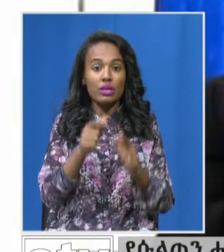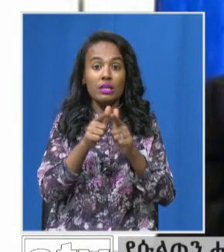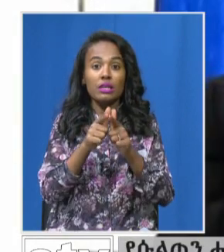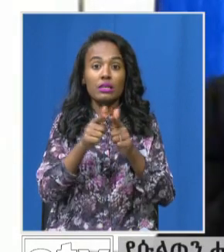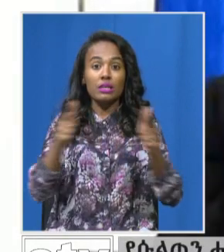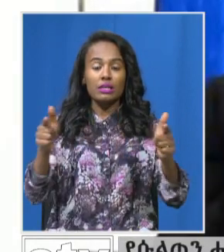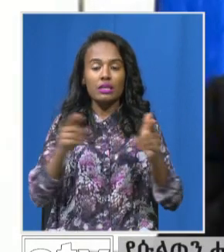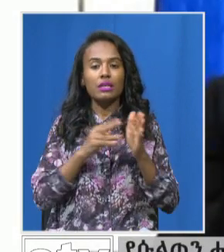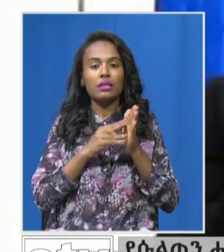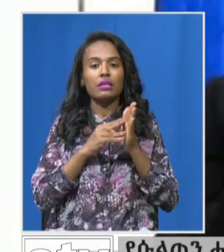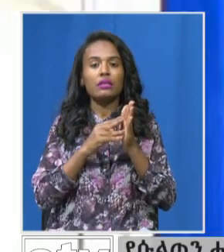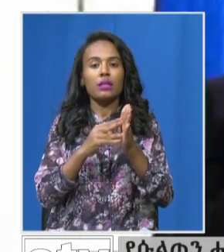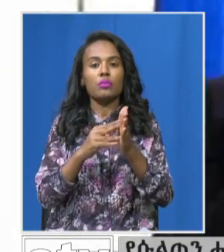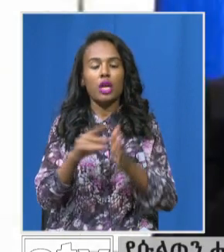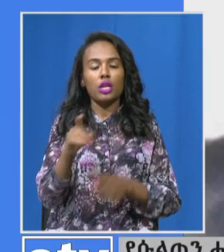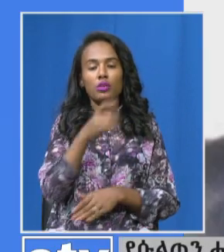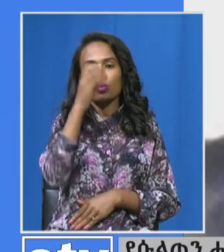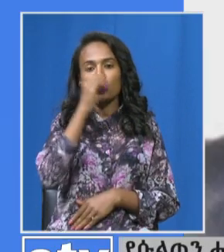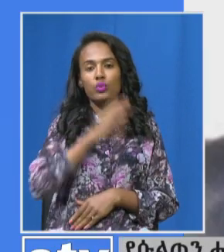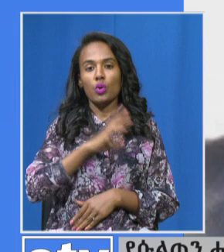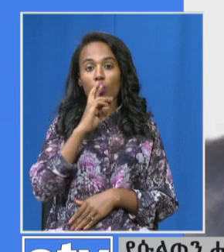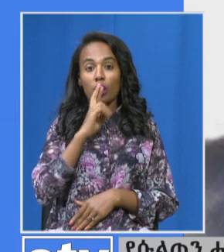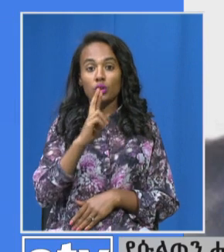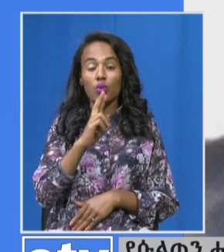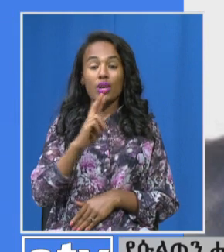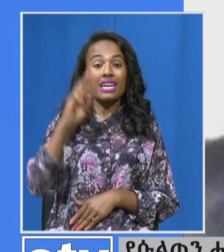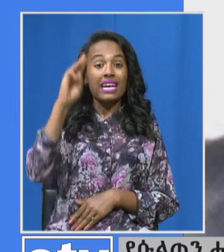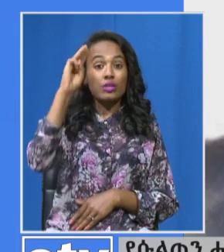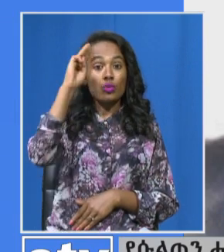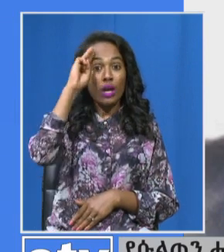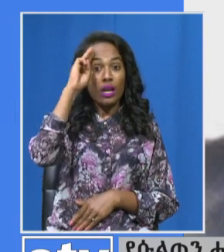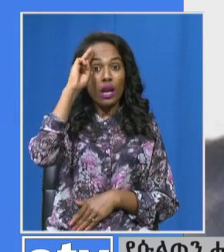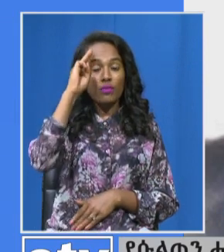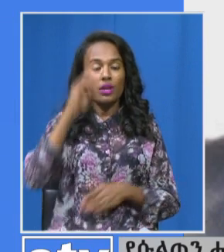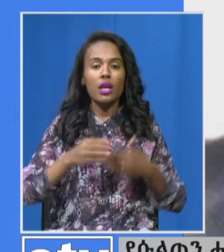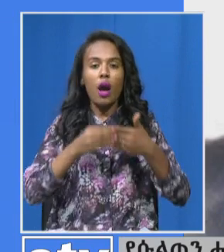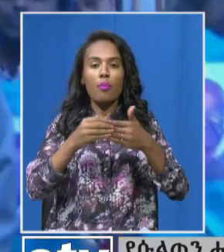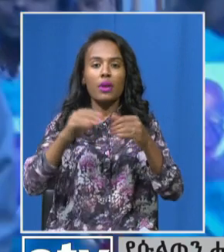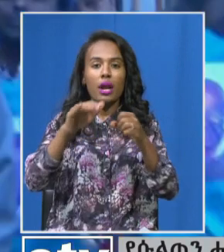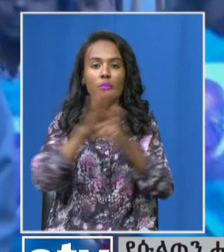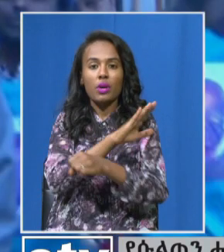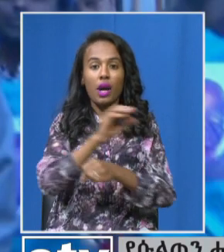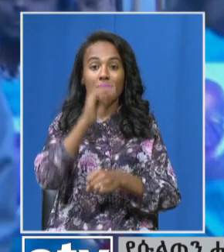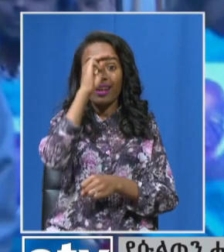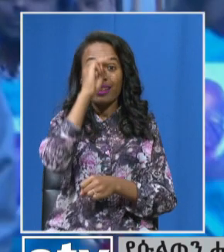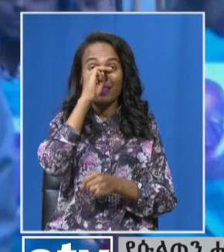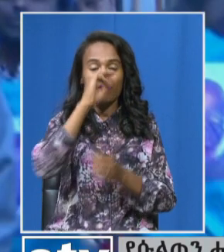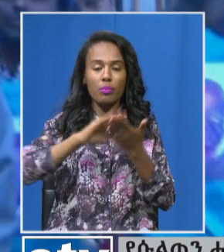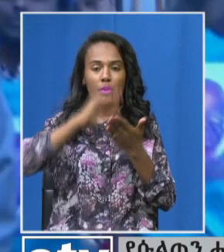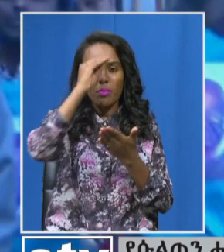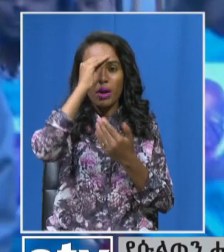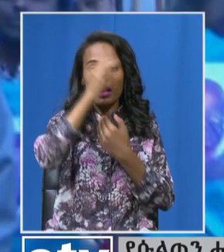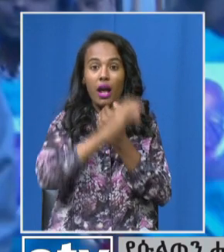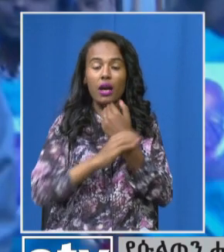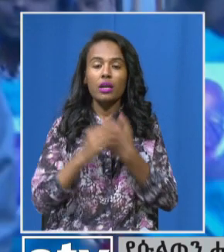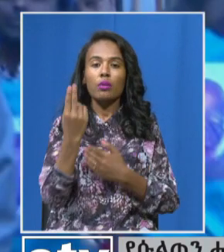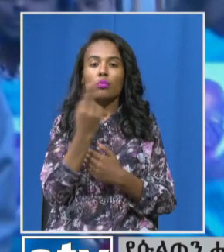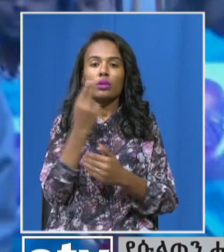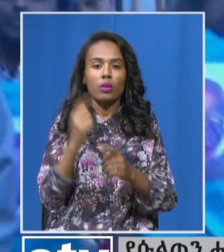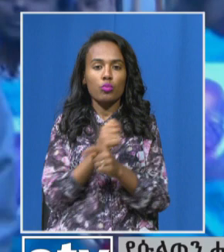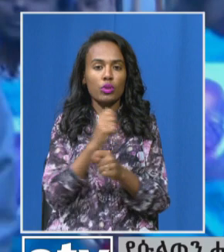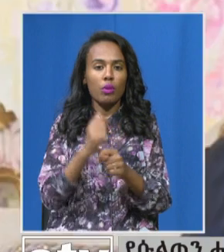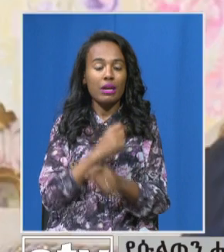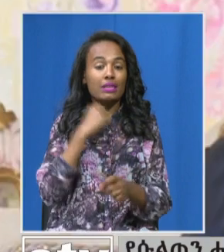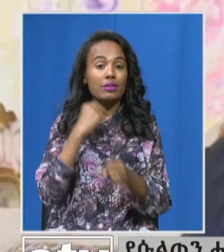ትልቅ ተምሳሌት የሆኑ ሰው ናቸው። ከሱልጣን ሐንፍሬ አሊሚራ የአመራር ብቃትና ጥበብ በመማር ለሀገር የሚጠቅሙ